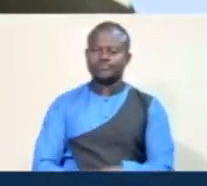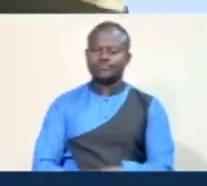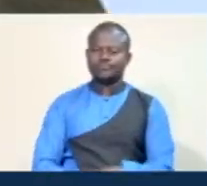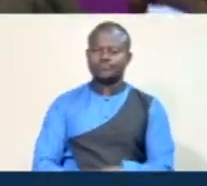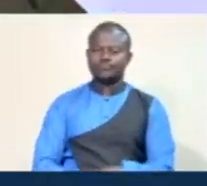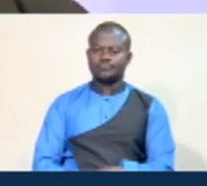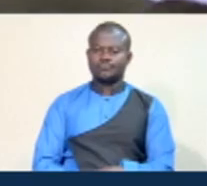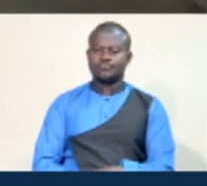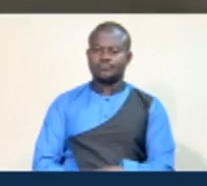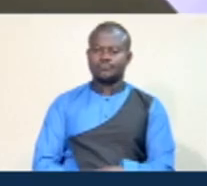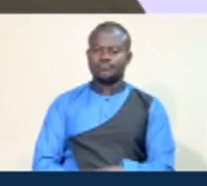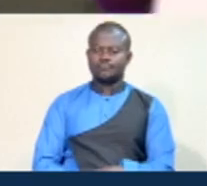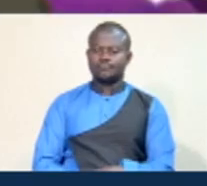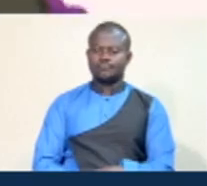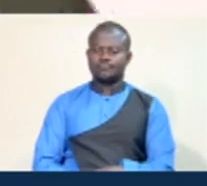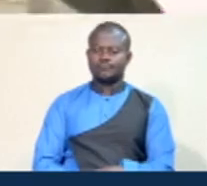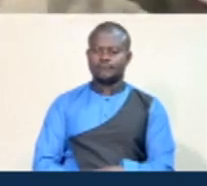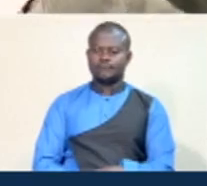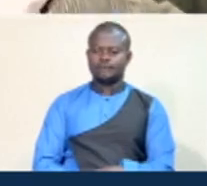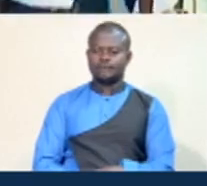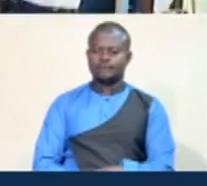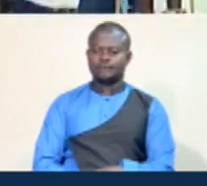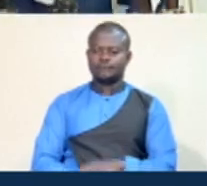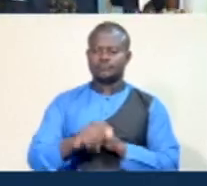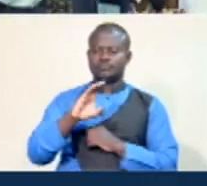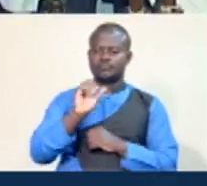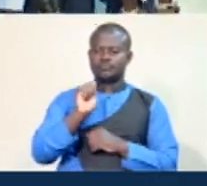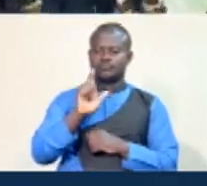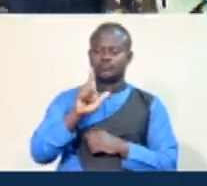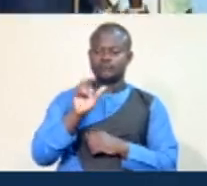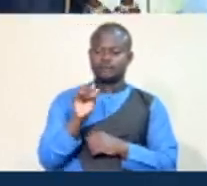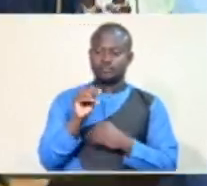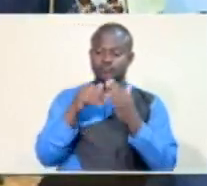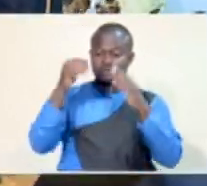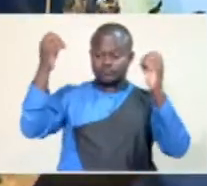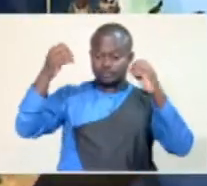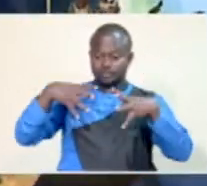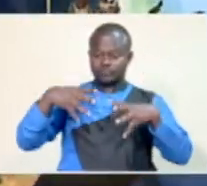Karine Mutoni, I Kigali.